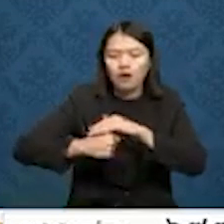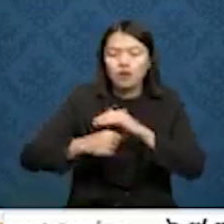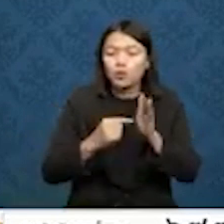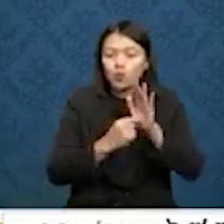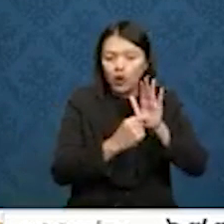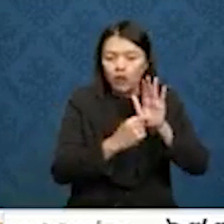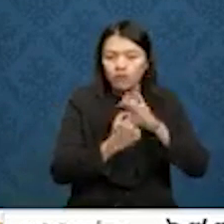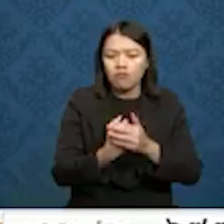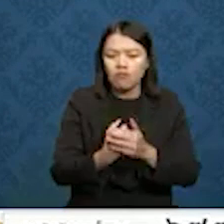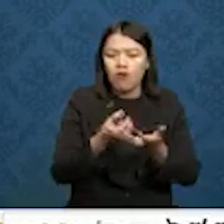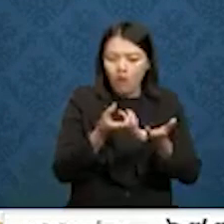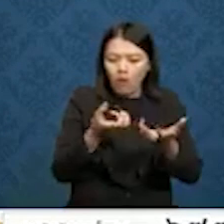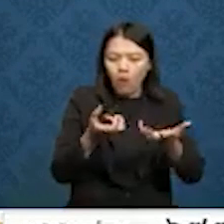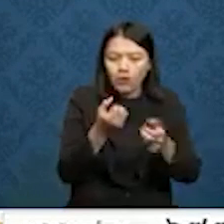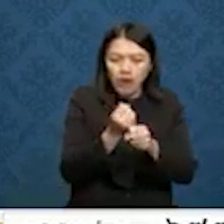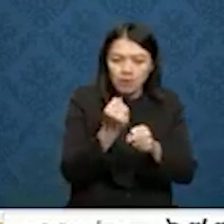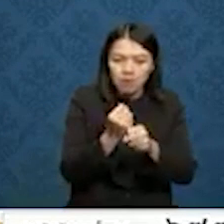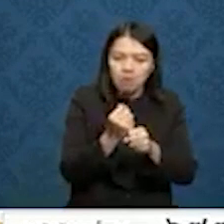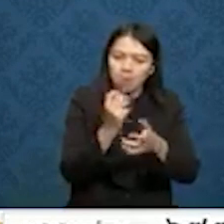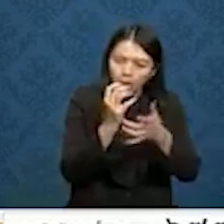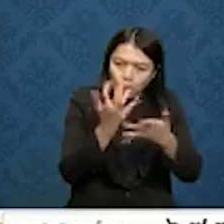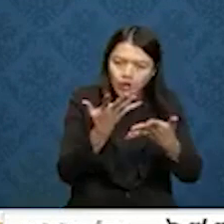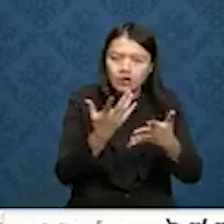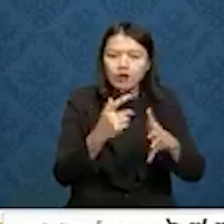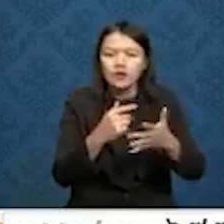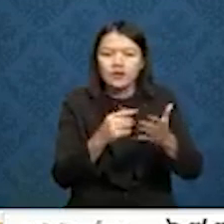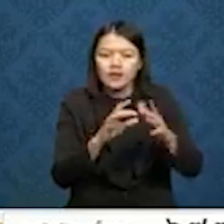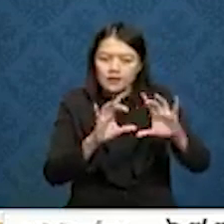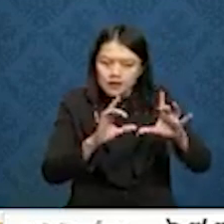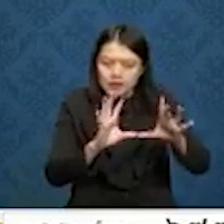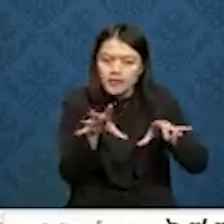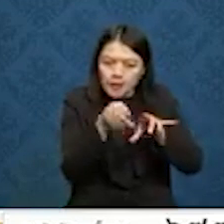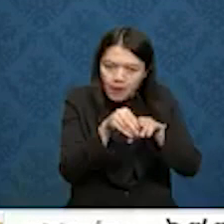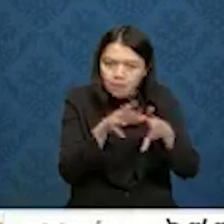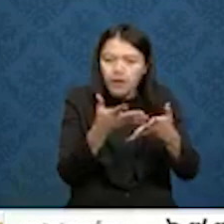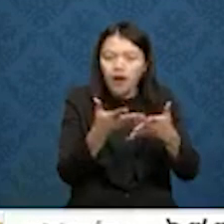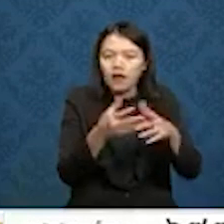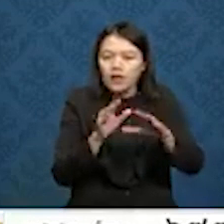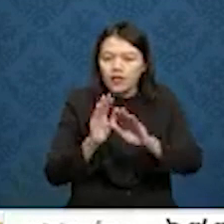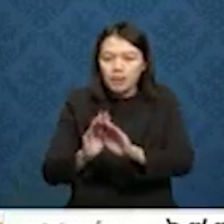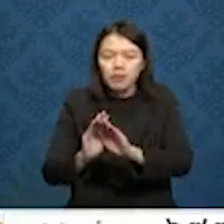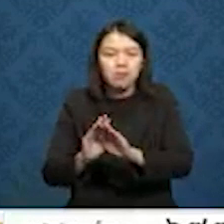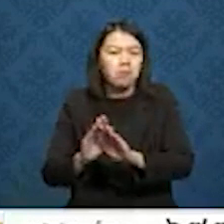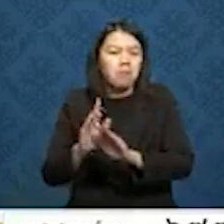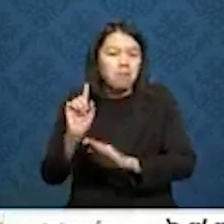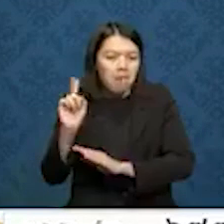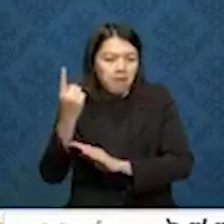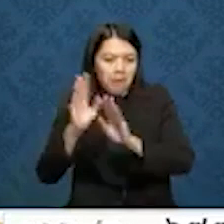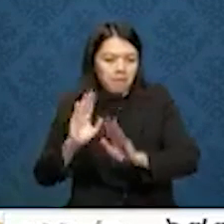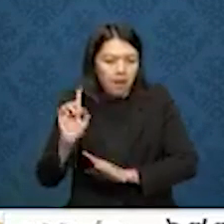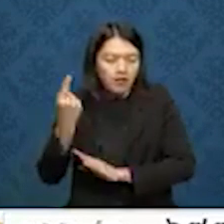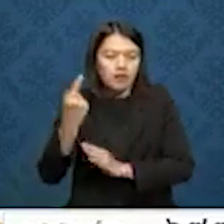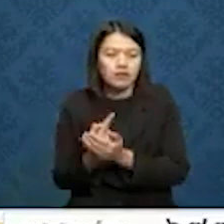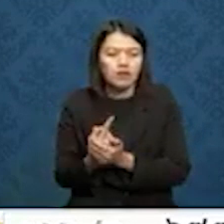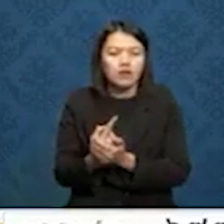เช่นการผลิตอุปกรณ์อิเล็กทรอนิกส์การผลิตฮาร์ดดิสก์ให้เป็นอุตสาหกรรมดิจิทอลสมัยใหม่จะดึง